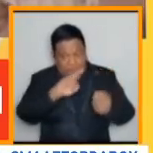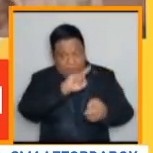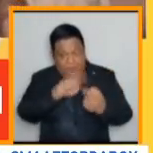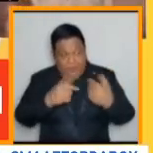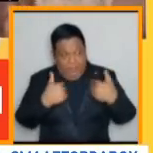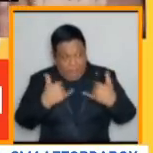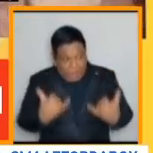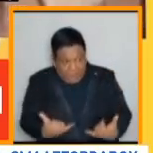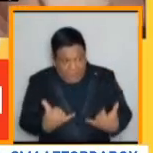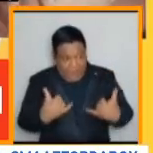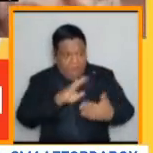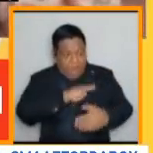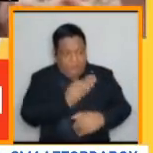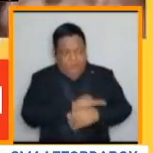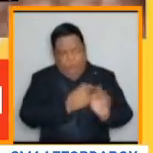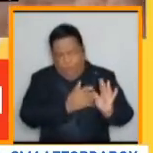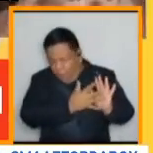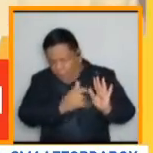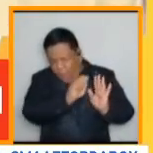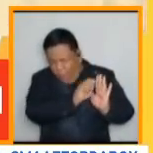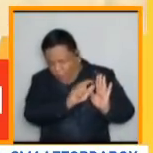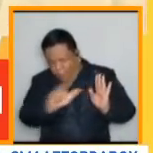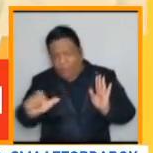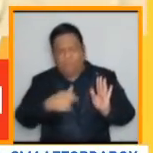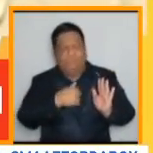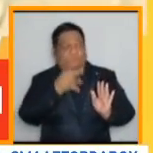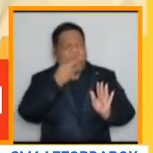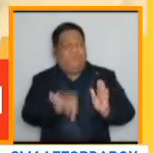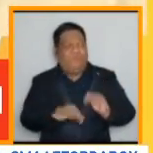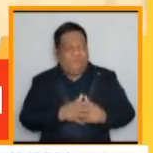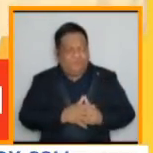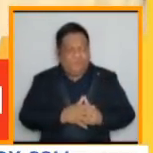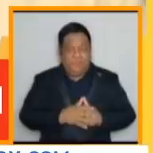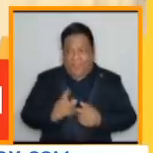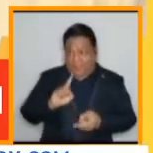ko. Oo, hanggang sa maging taslo na ang anak, diba?